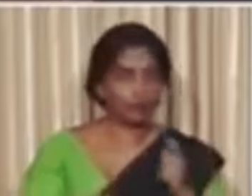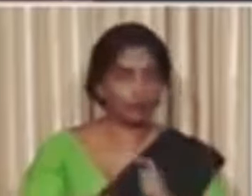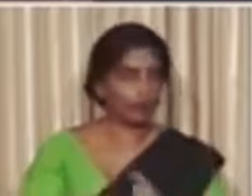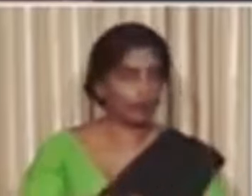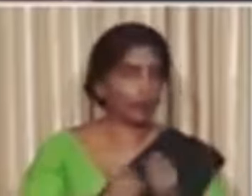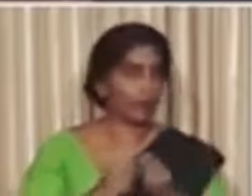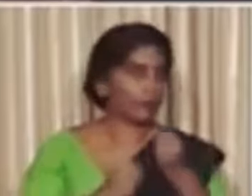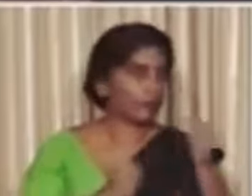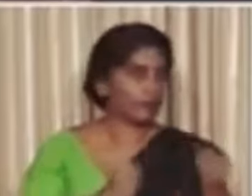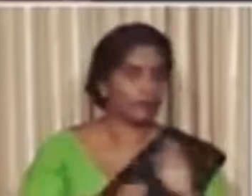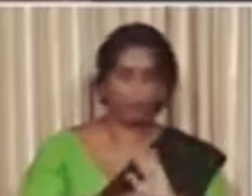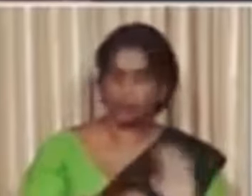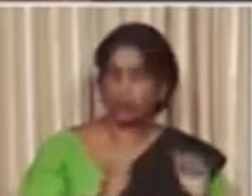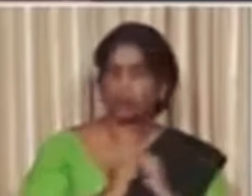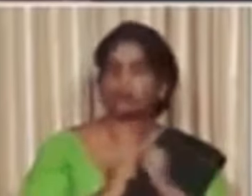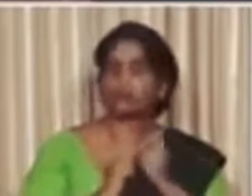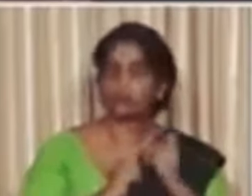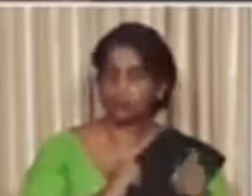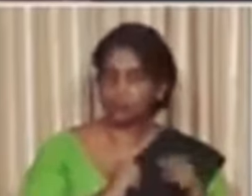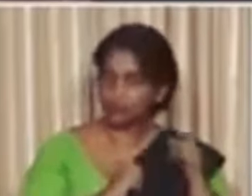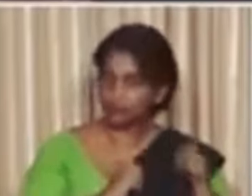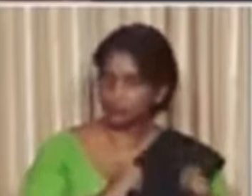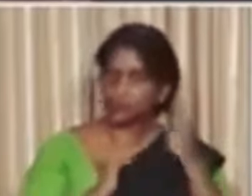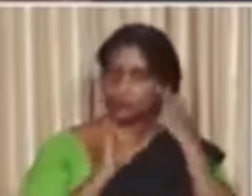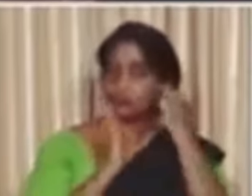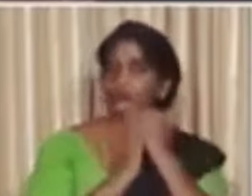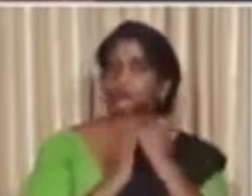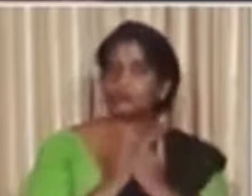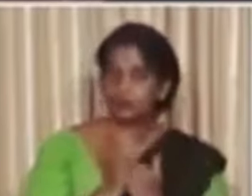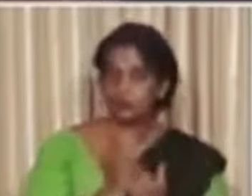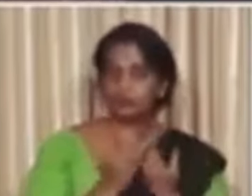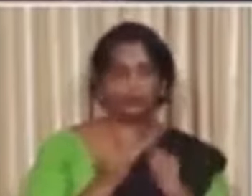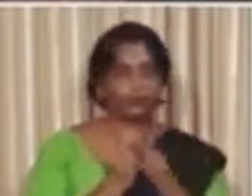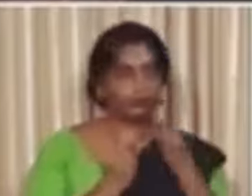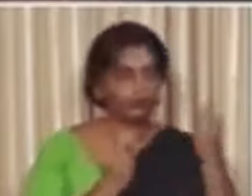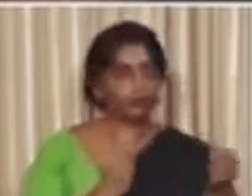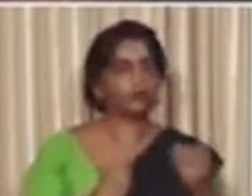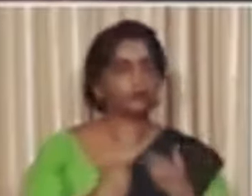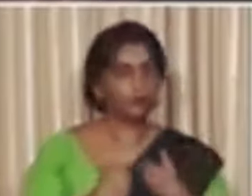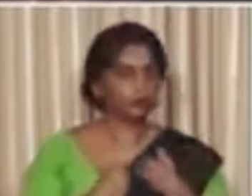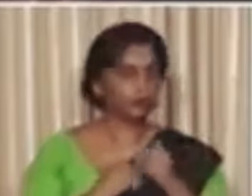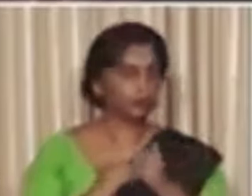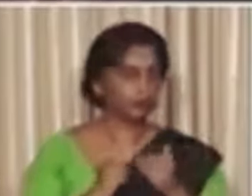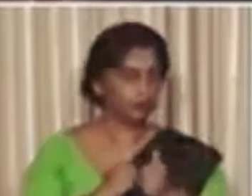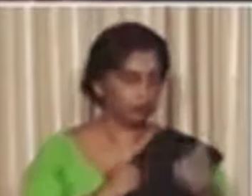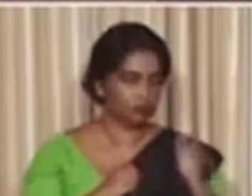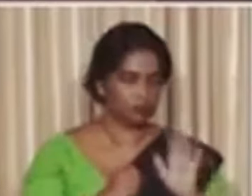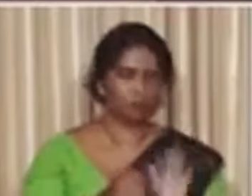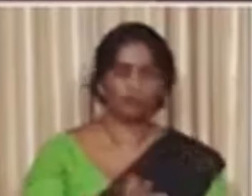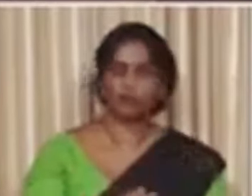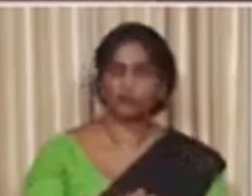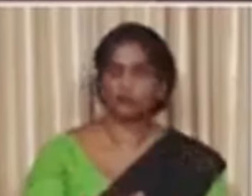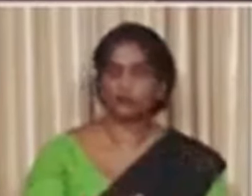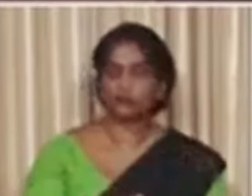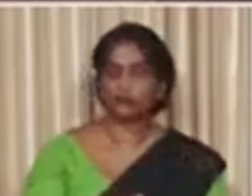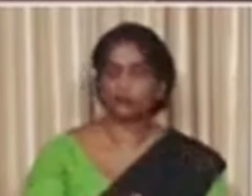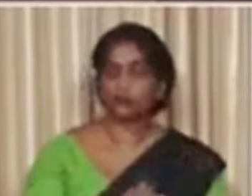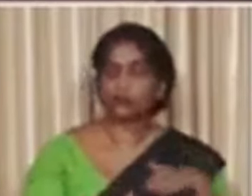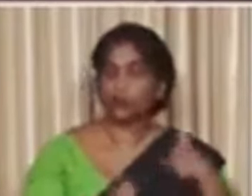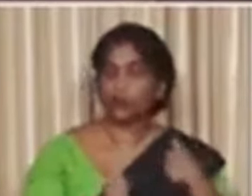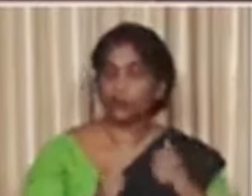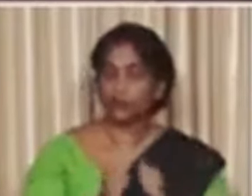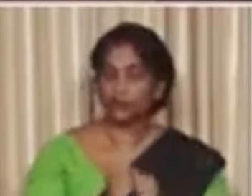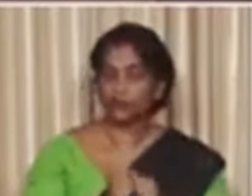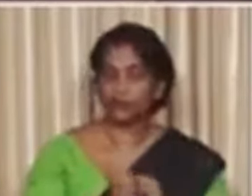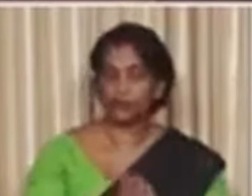ඉඩකඩක් ලැබෙන්නේ නැහැ කටයුතු ඔබතුමාගේ කරුණු ටික යවලා තියෙනවා අපි කටයුතු කරනවා බොහොම ස්තුතියි ප්‍රධාන වැඩකටයුතු